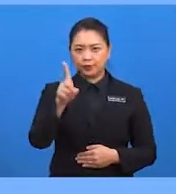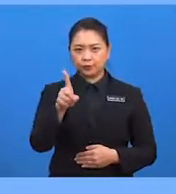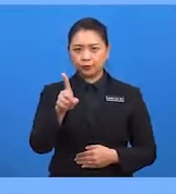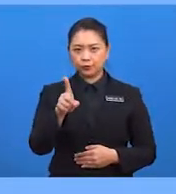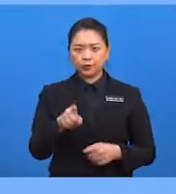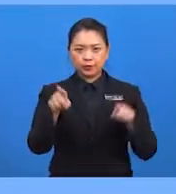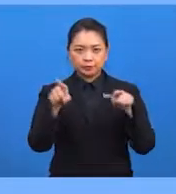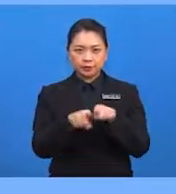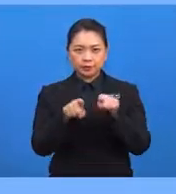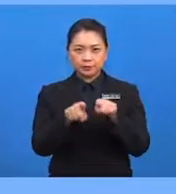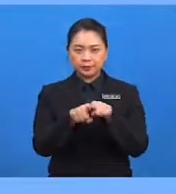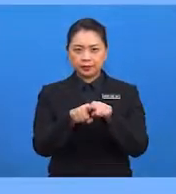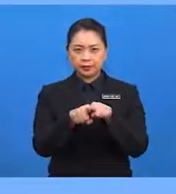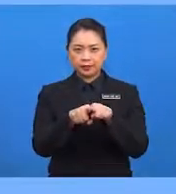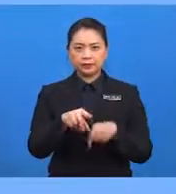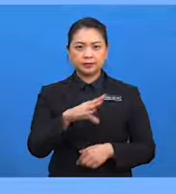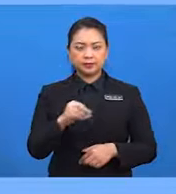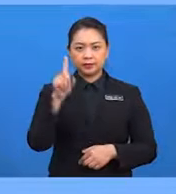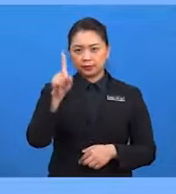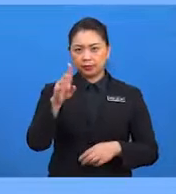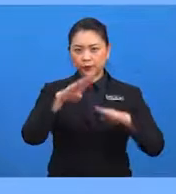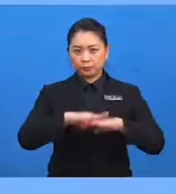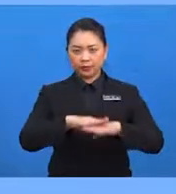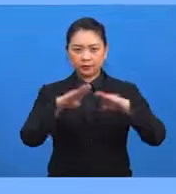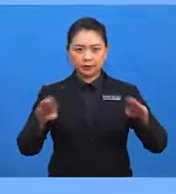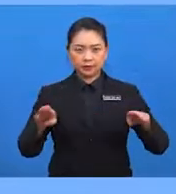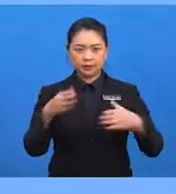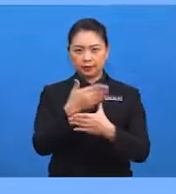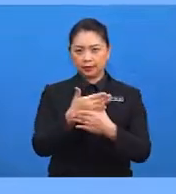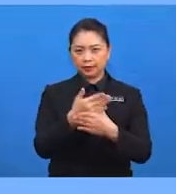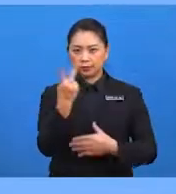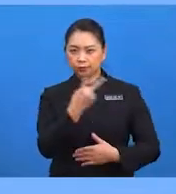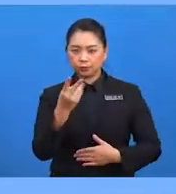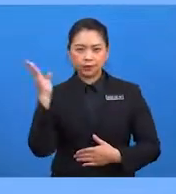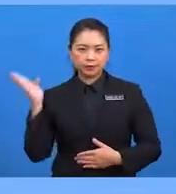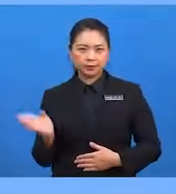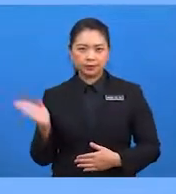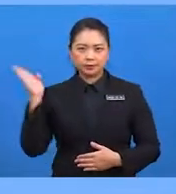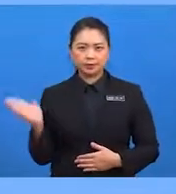persamaan dan satu perbezaan antara kedua-dua asid ini?